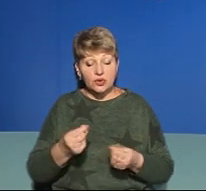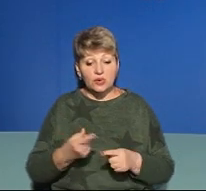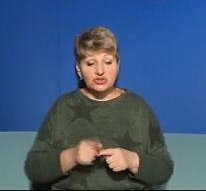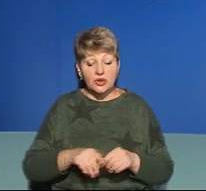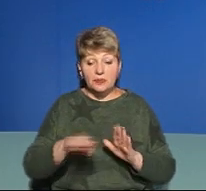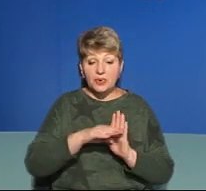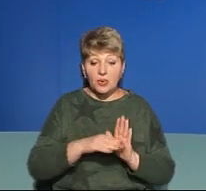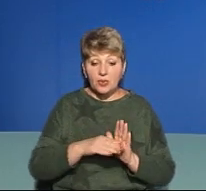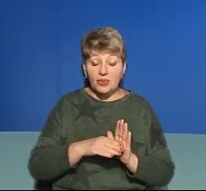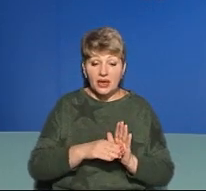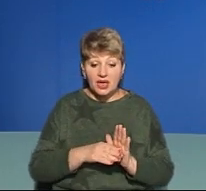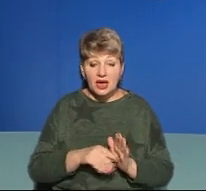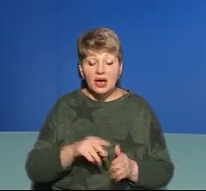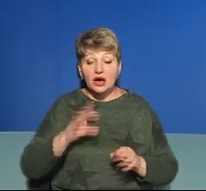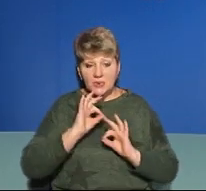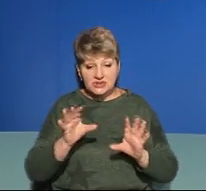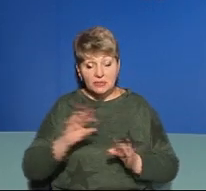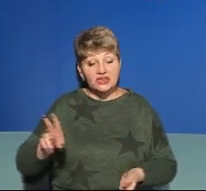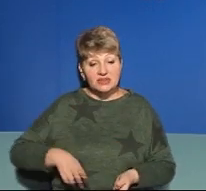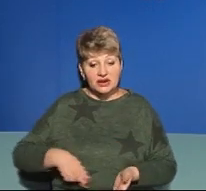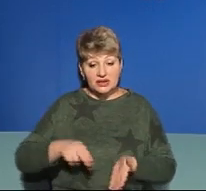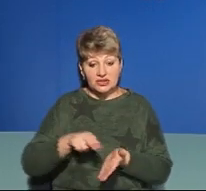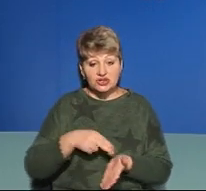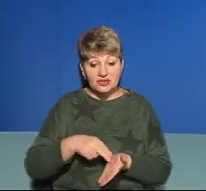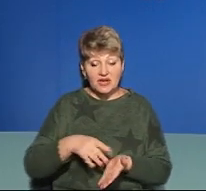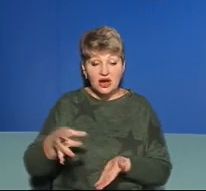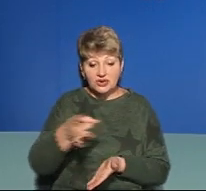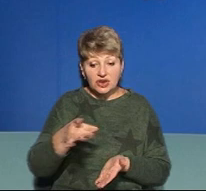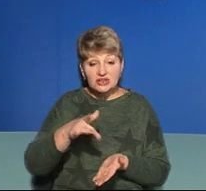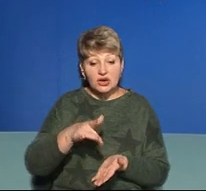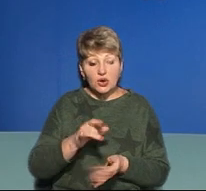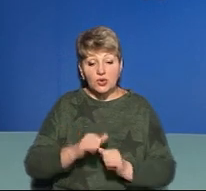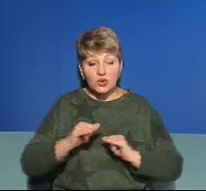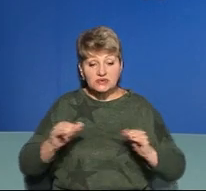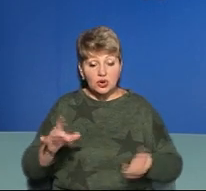дія Черкащини», розповіла директорка Черкаської агенції регіонального